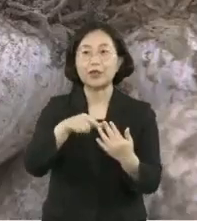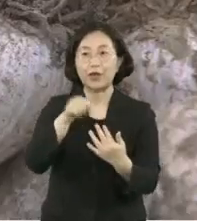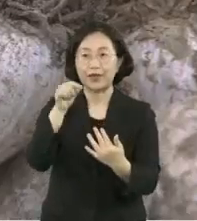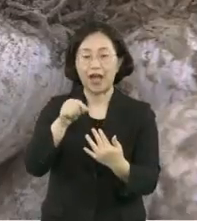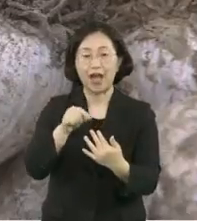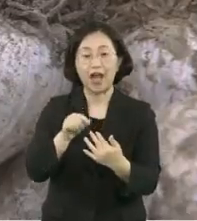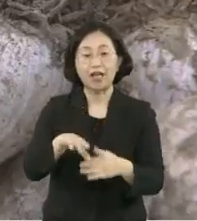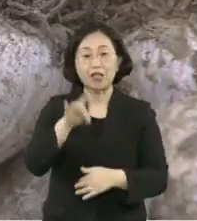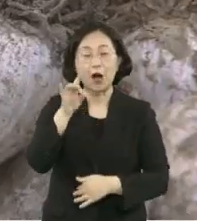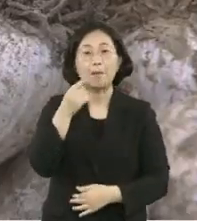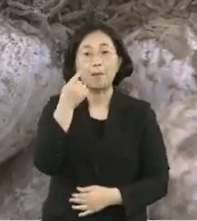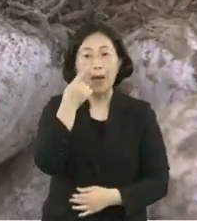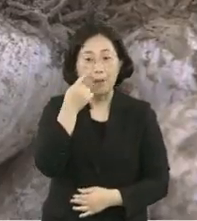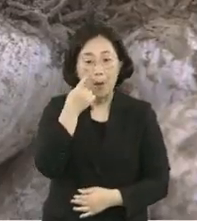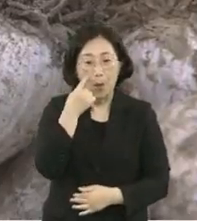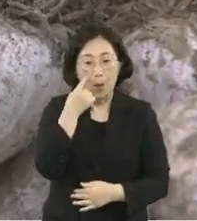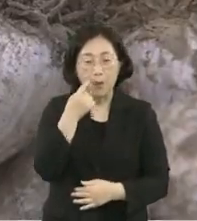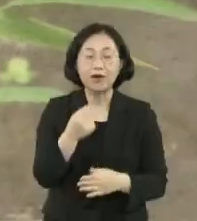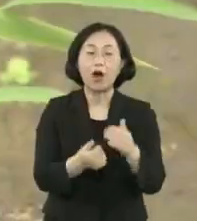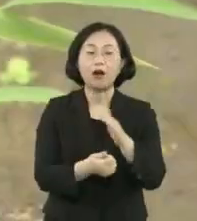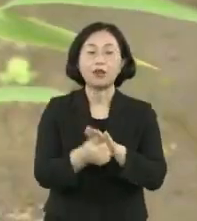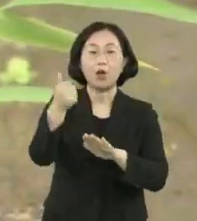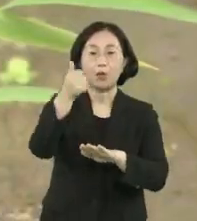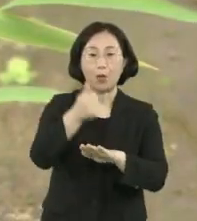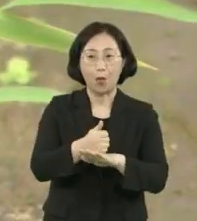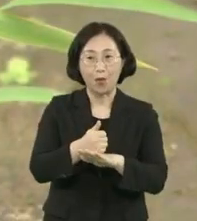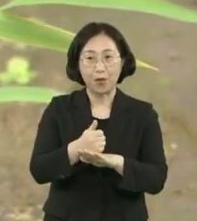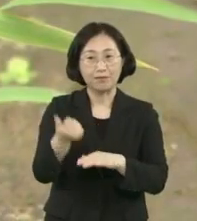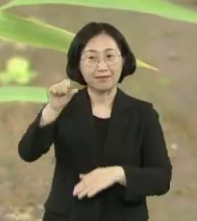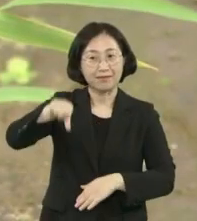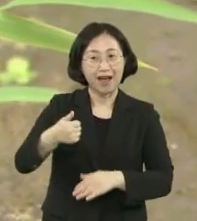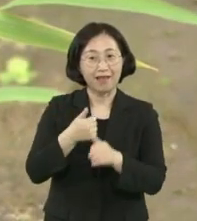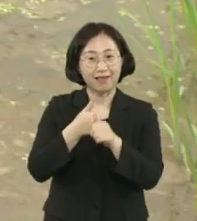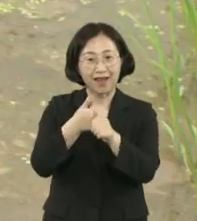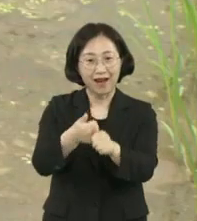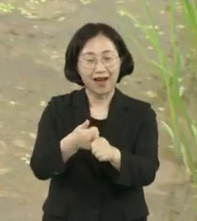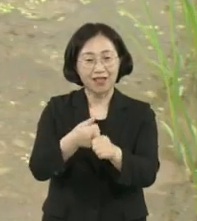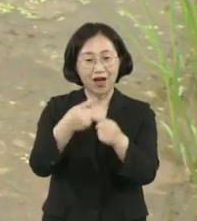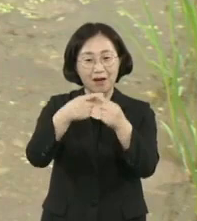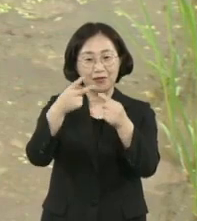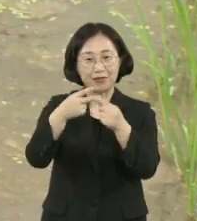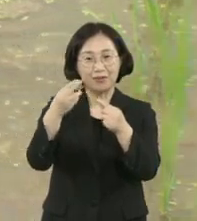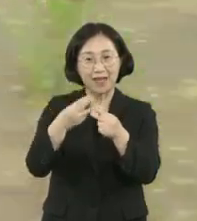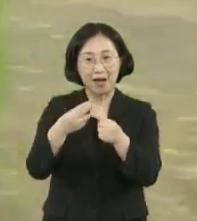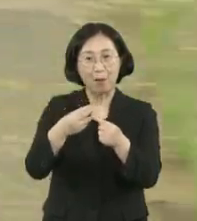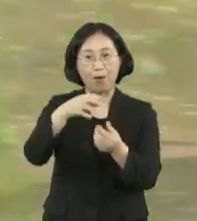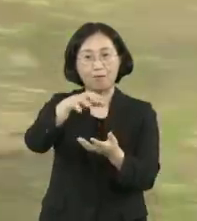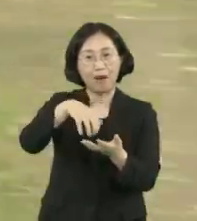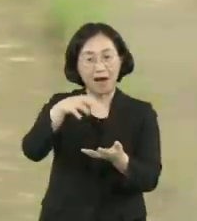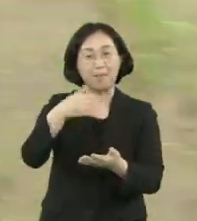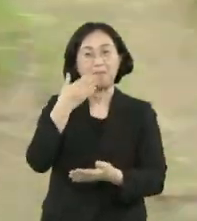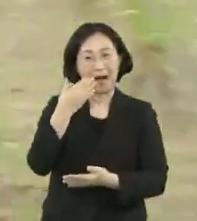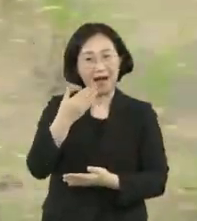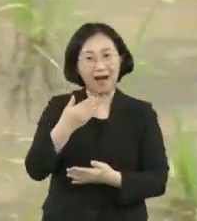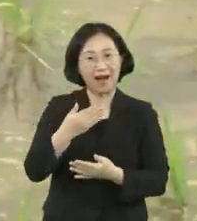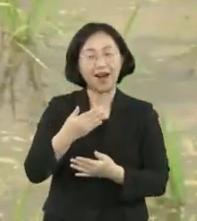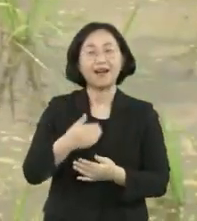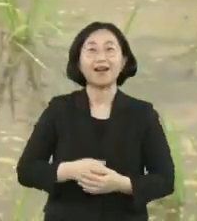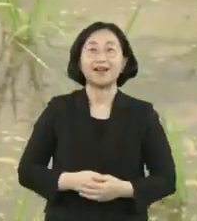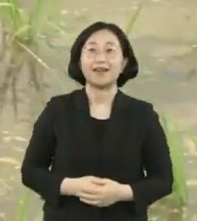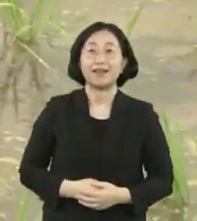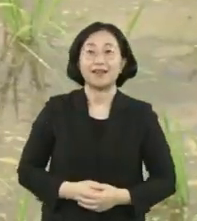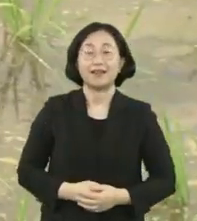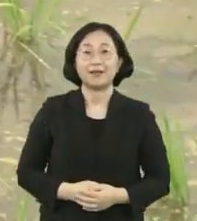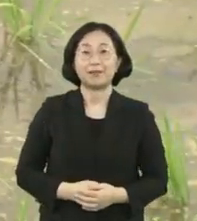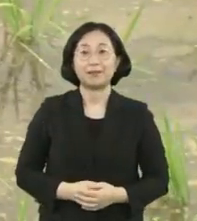첫 시도되는 올해의 성공 여부에 따라 삼모작 경농이 빠르게 확산될 전망입니다. TJB